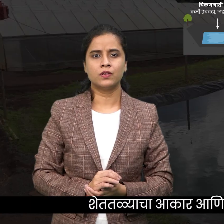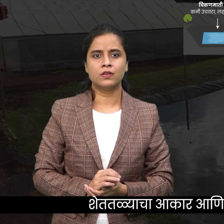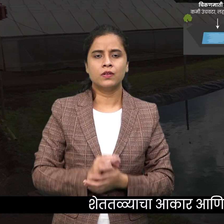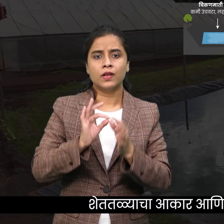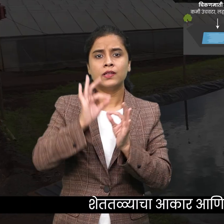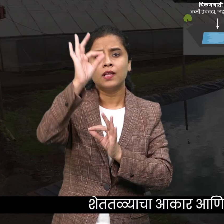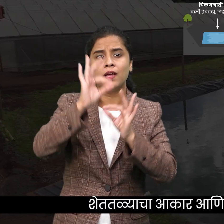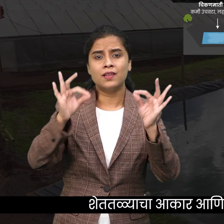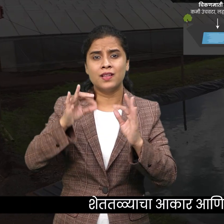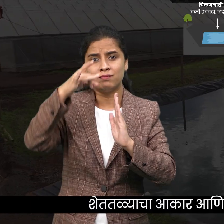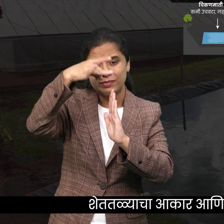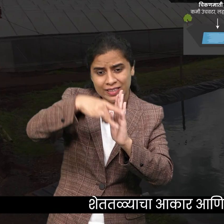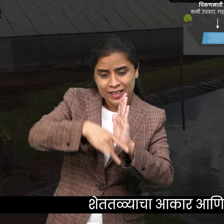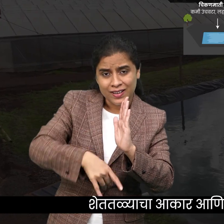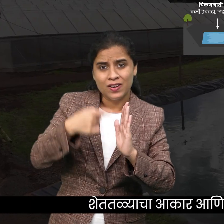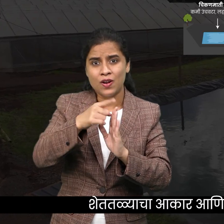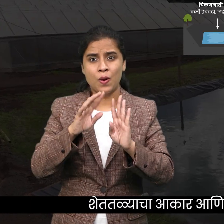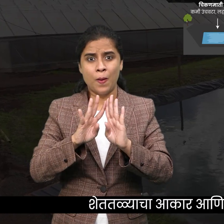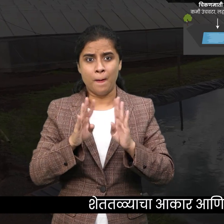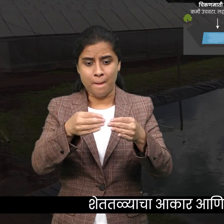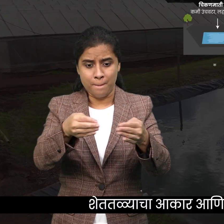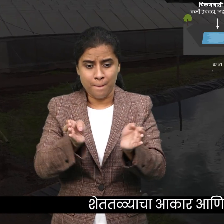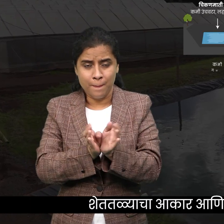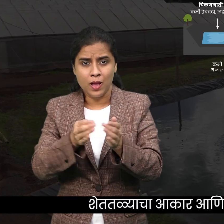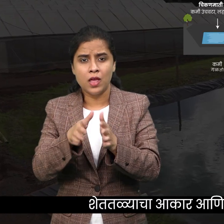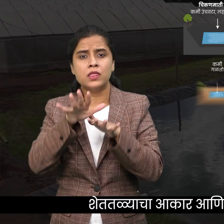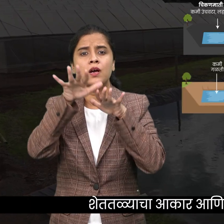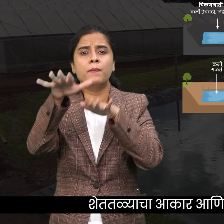शेततळ्याचा आकार आणि खोली, मातीचा प्रकार, पाण्याची गरज,